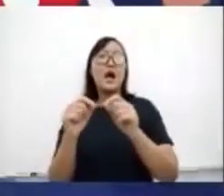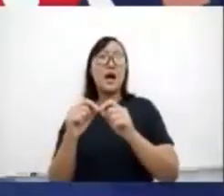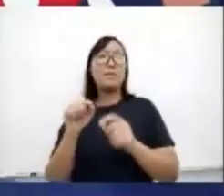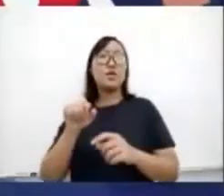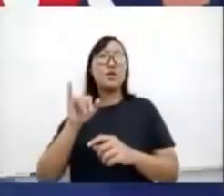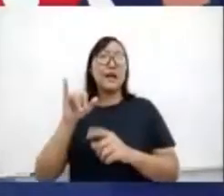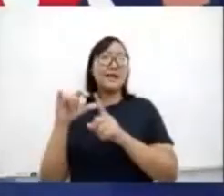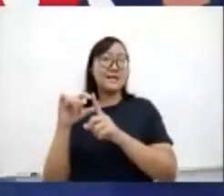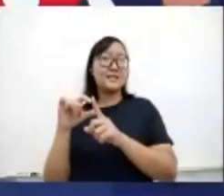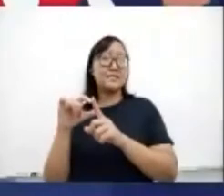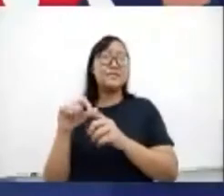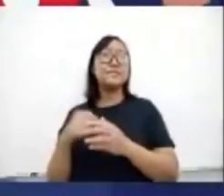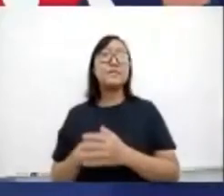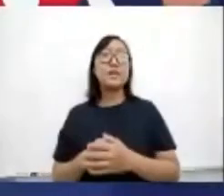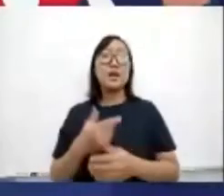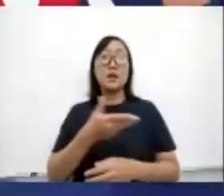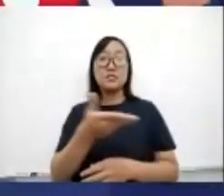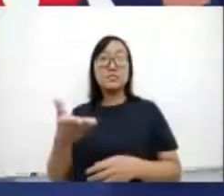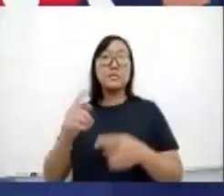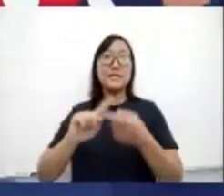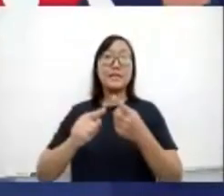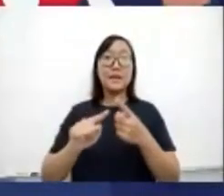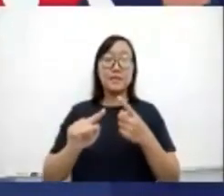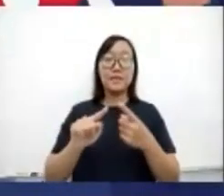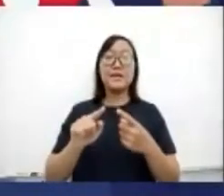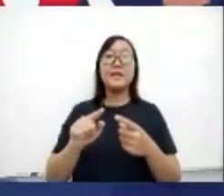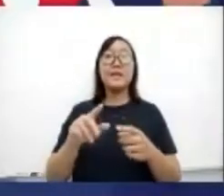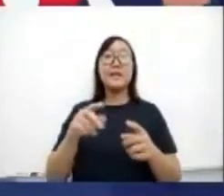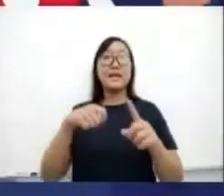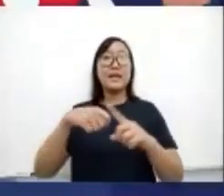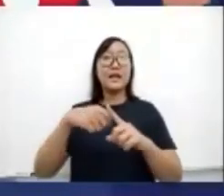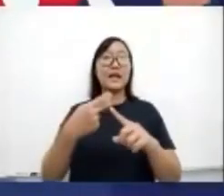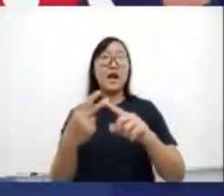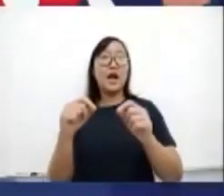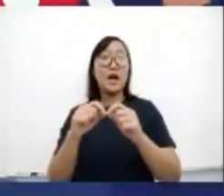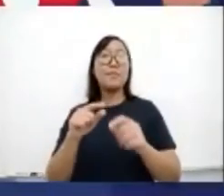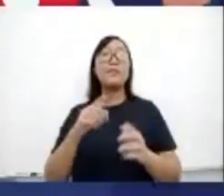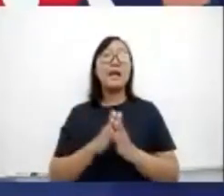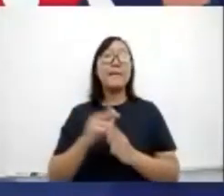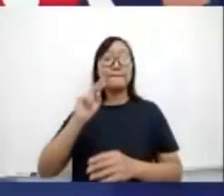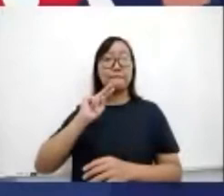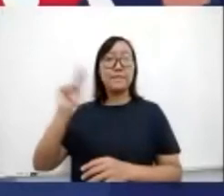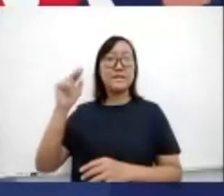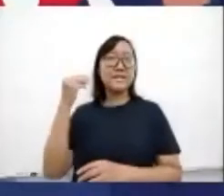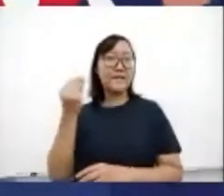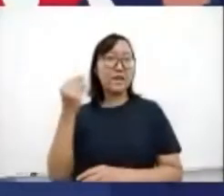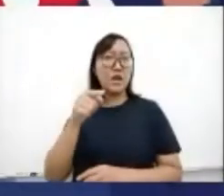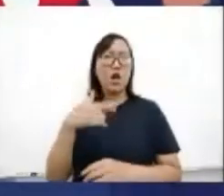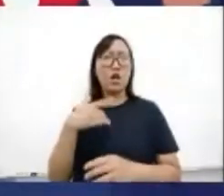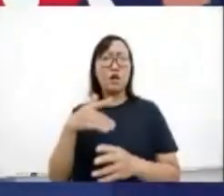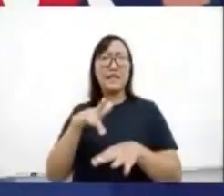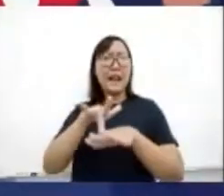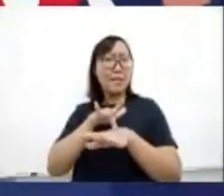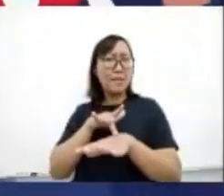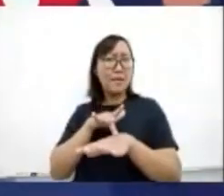selain itu juga bagi rekan-rekan kecap dan petroflare yang bekel Wathan dalam menyaksikan launching ceremony ke Habib